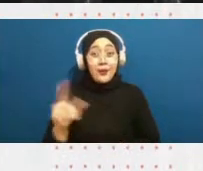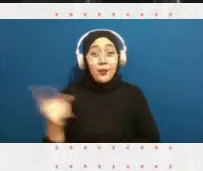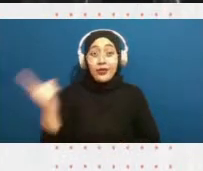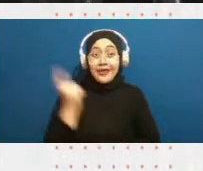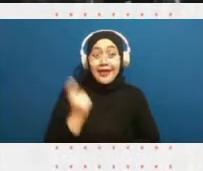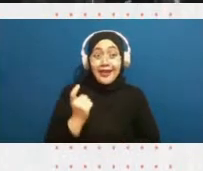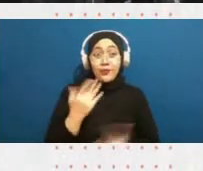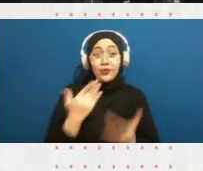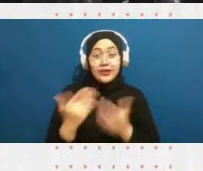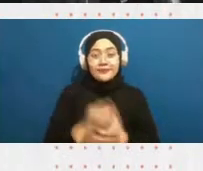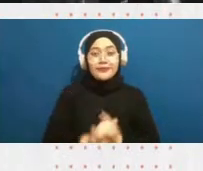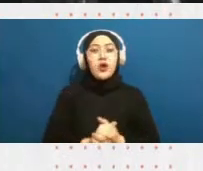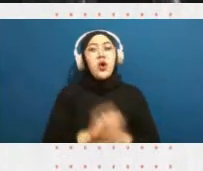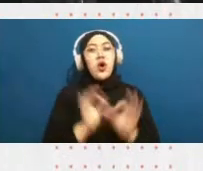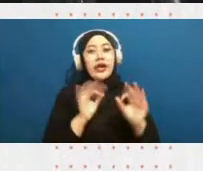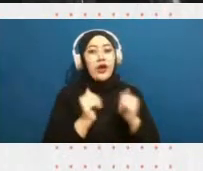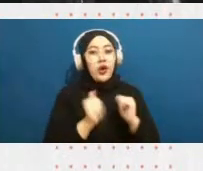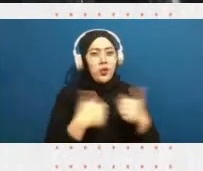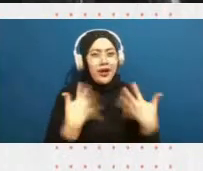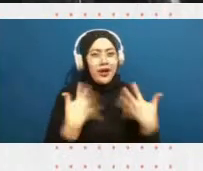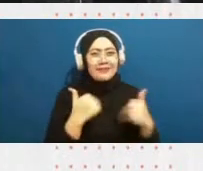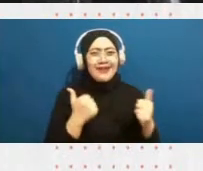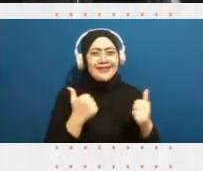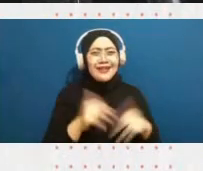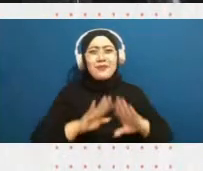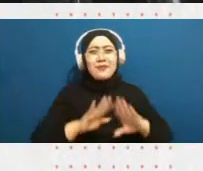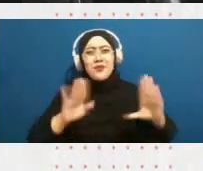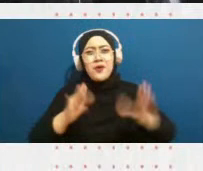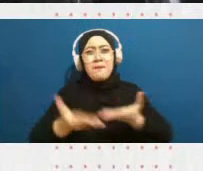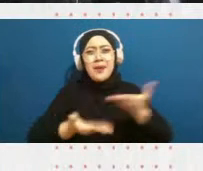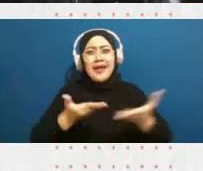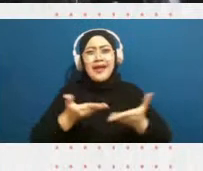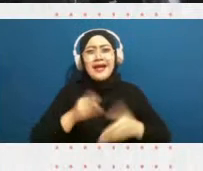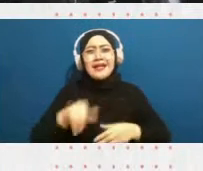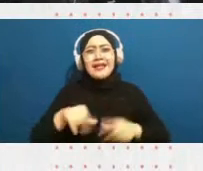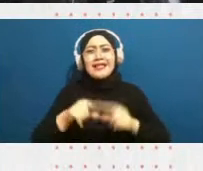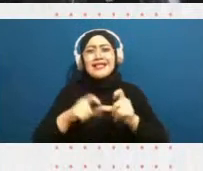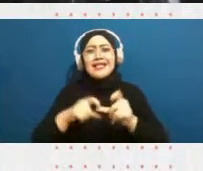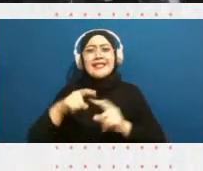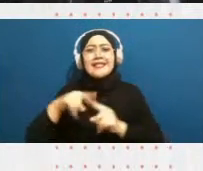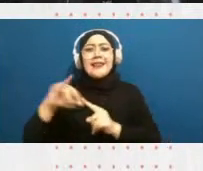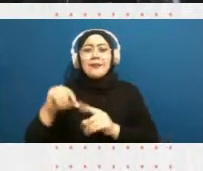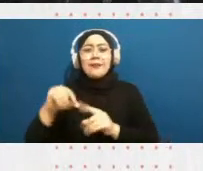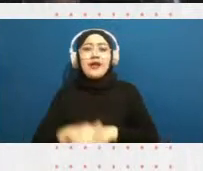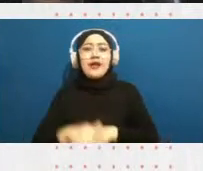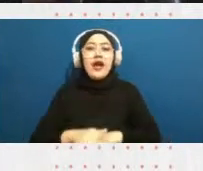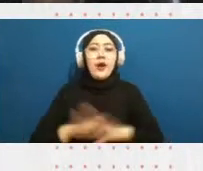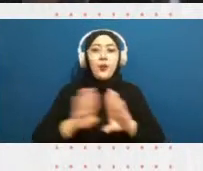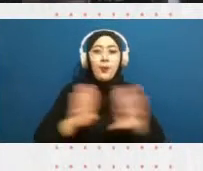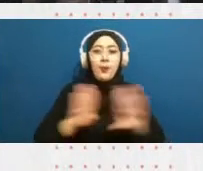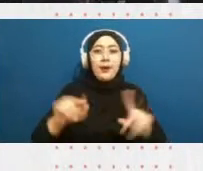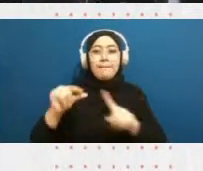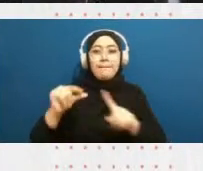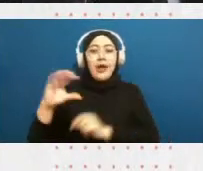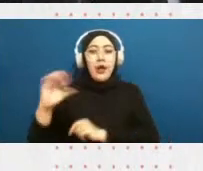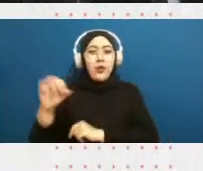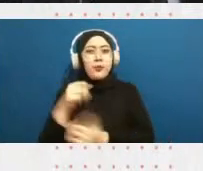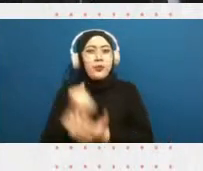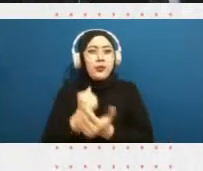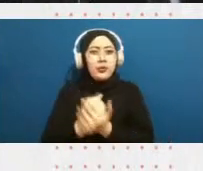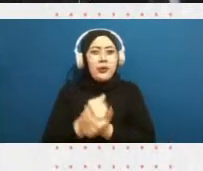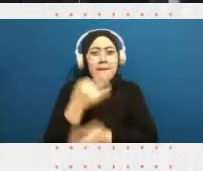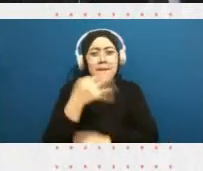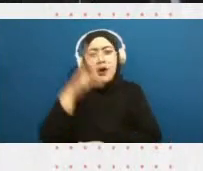biasa. Ini tadi seru banget ya membuka layanan Just Tip nih dengan cara open PO ya Kak. Jarang sekali aku benar-benar baru pertama kali dengar Just